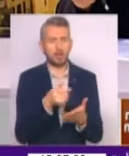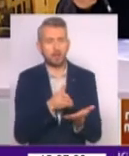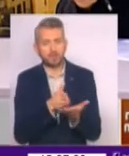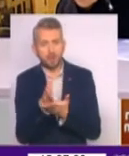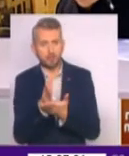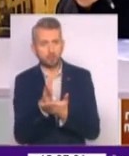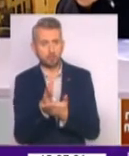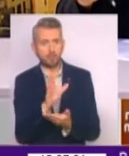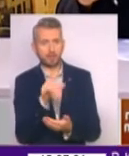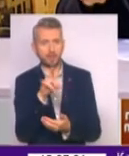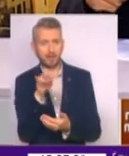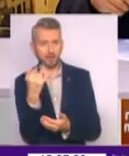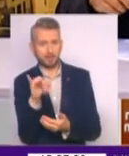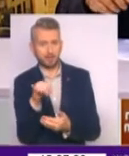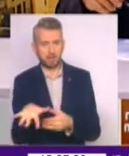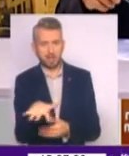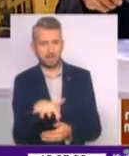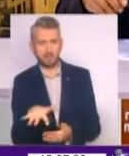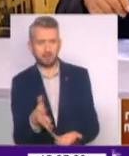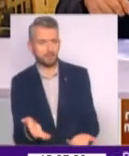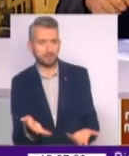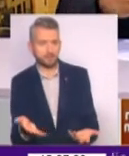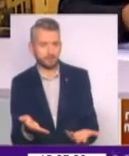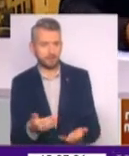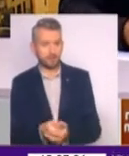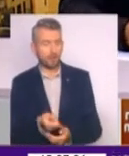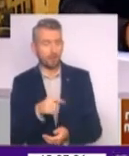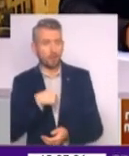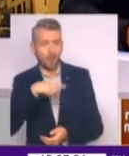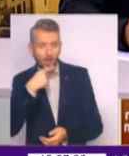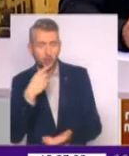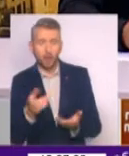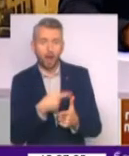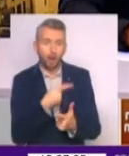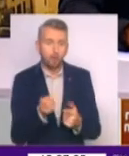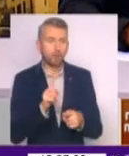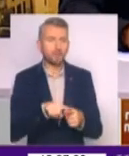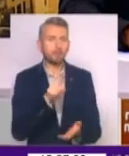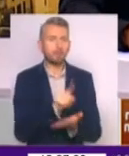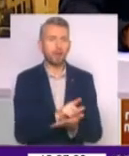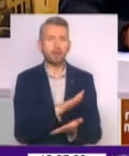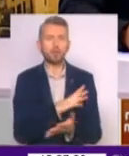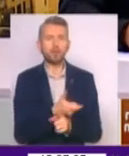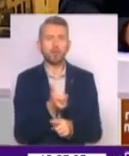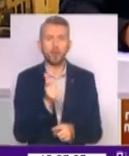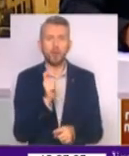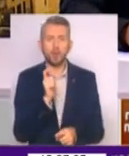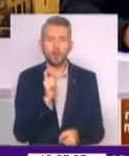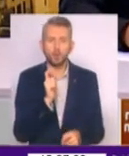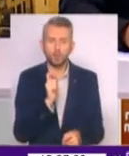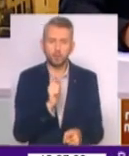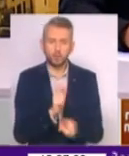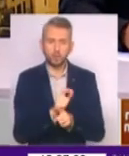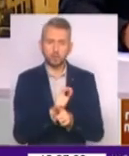від Радного масиву. От, тому я кажу, або це має бути дуже гуманне і водночас дуже